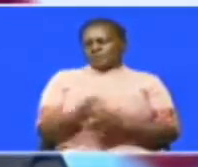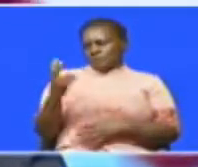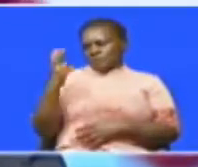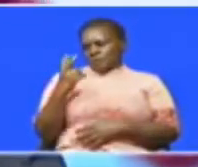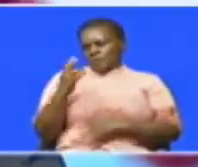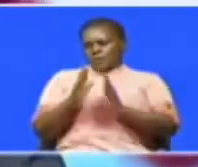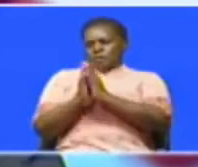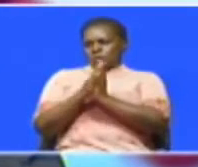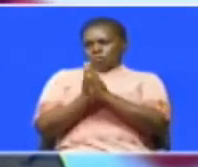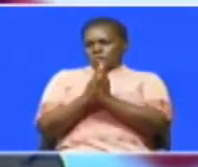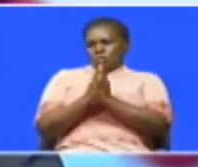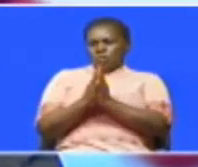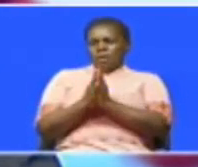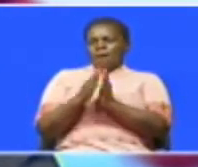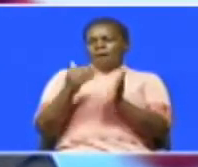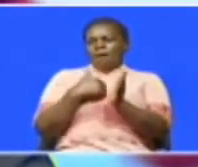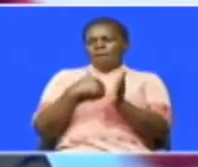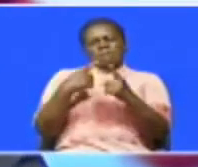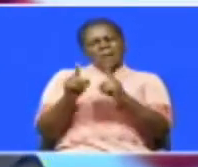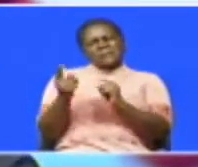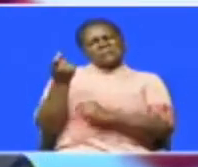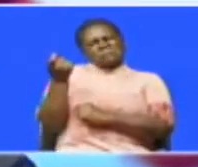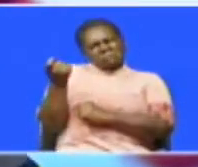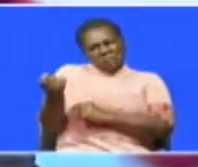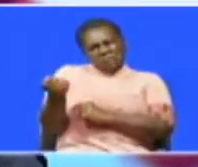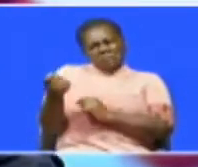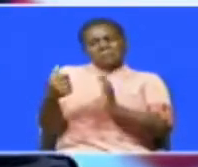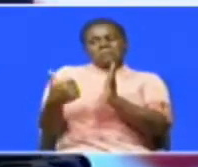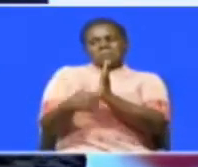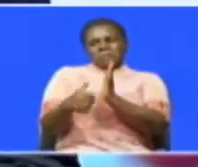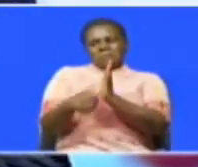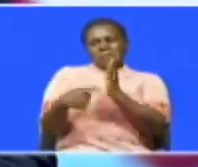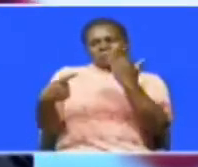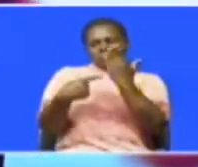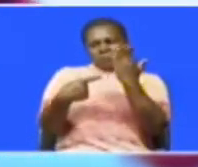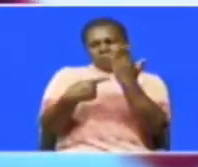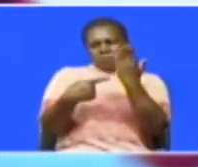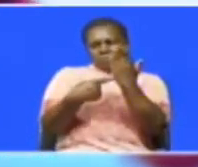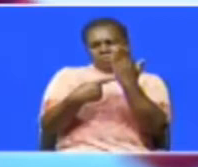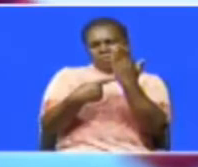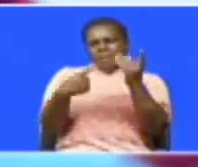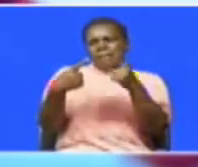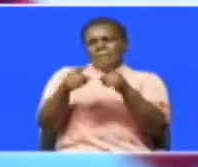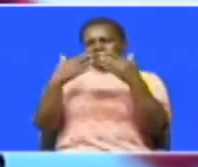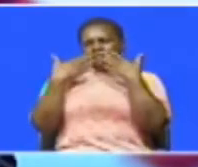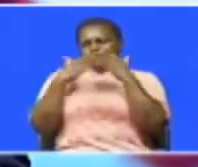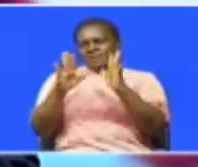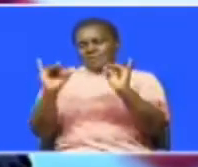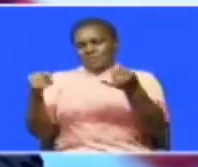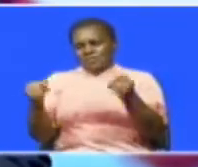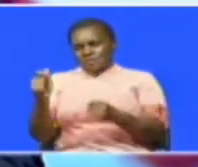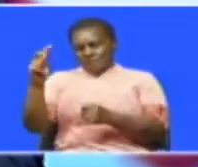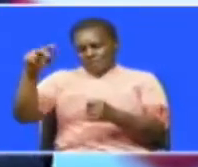Mtazamaji, hiyo ndio taarifa ambayo ulikuwa tumekuandalia, ingawa kidogo kulikuwa na hitilafu hapa studio, lakini ndio imetukamilishia taarifa